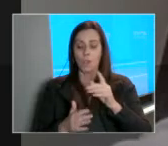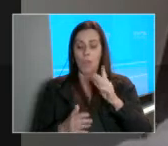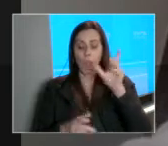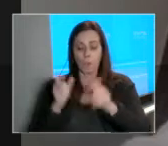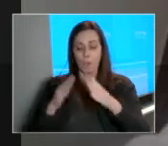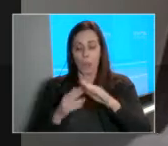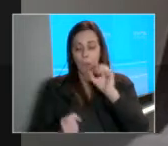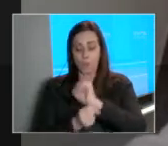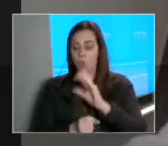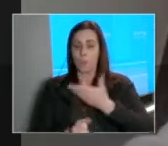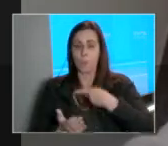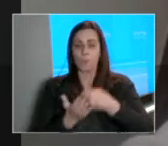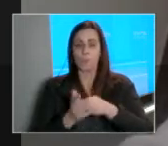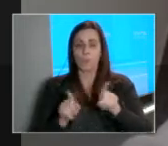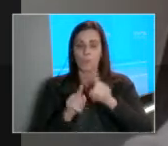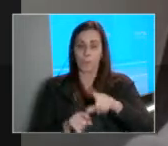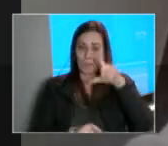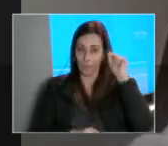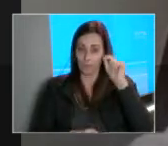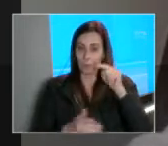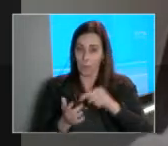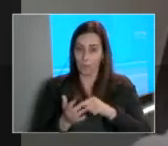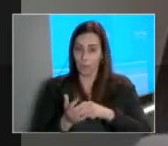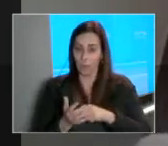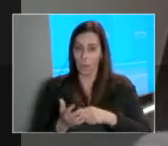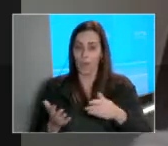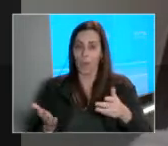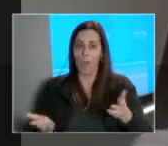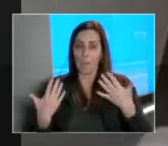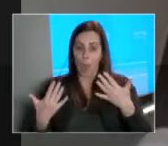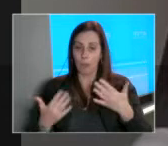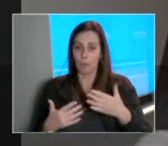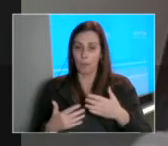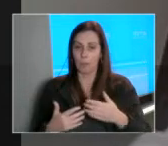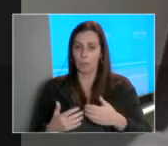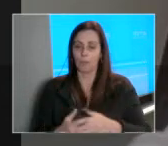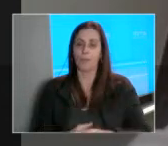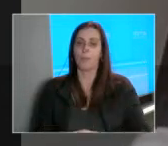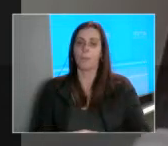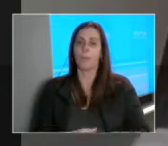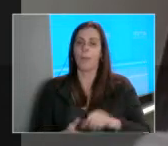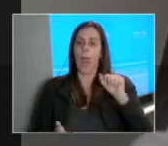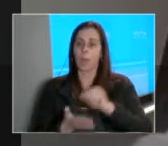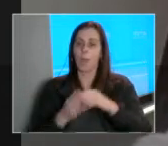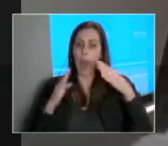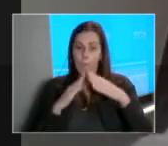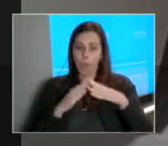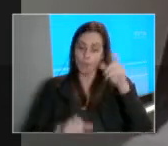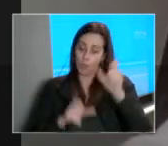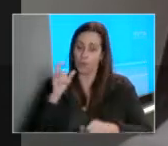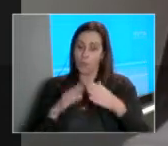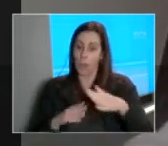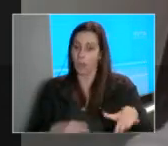אבו כביר שמפונים על ידי עיריית תל אביב לטובת פארק חורשות, ריאה ירוקה. על חשבון ביתם של